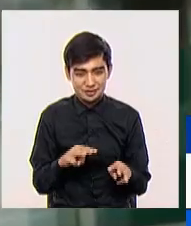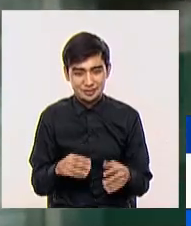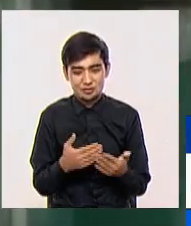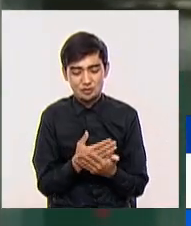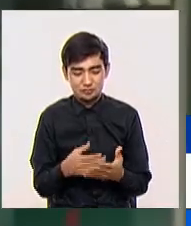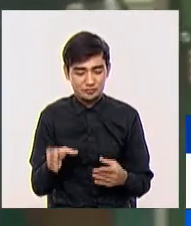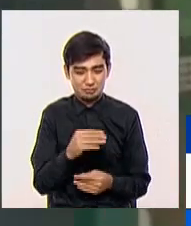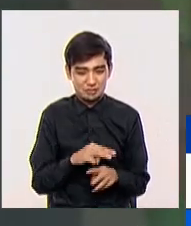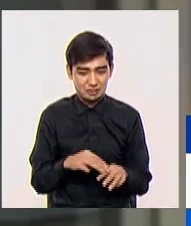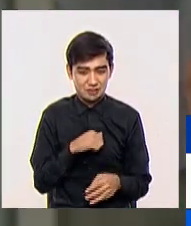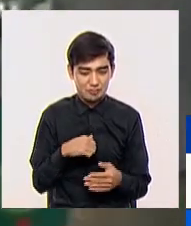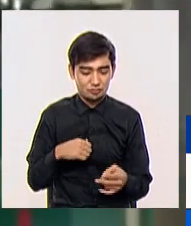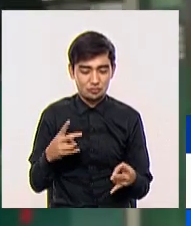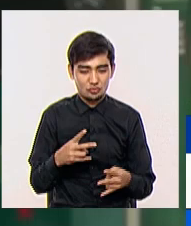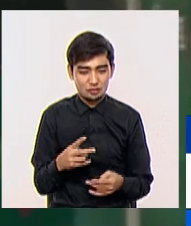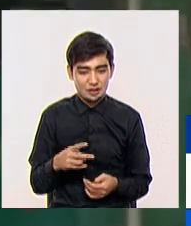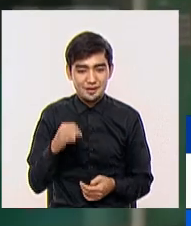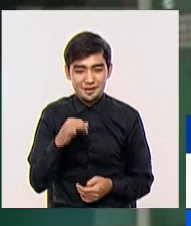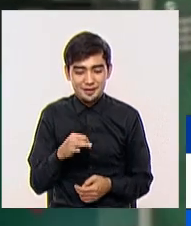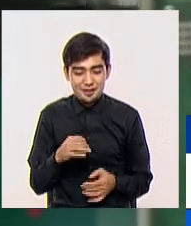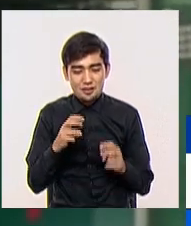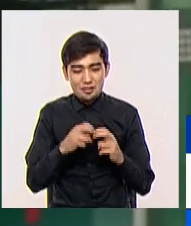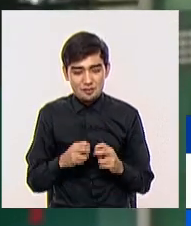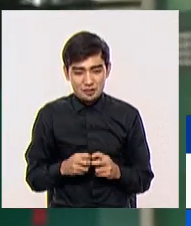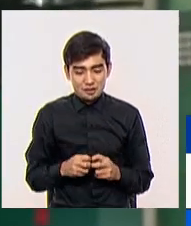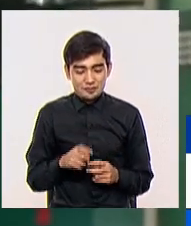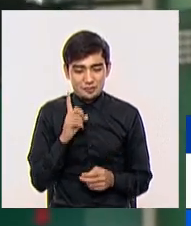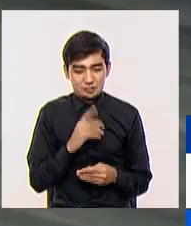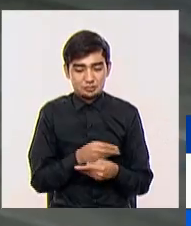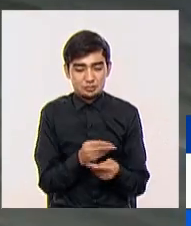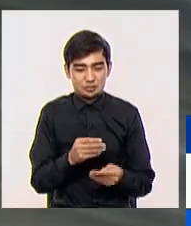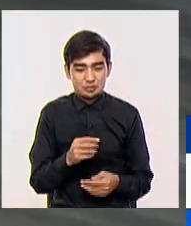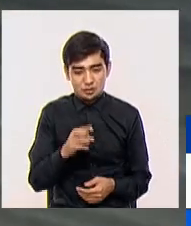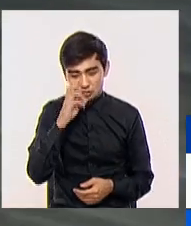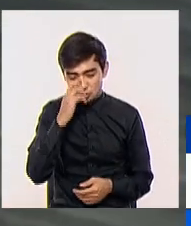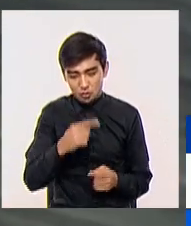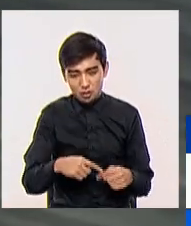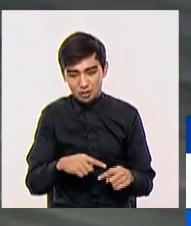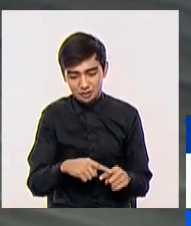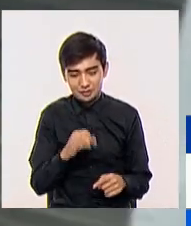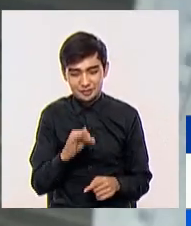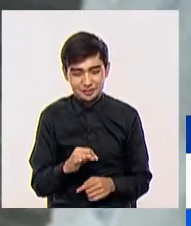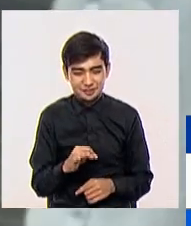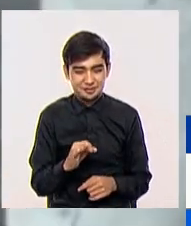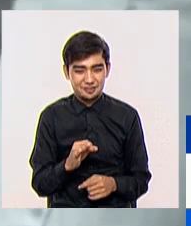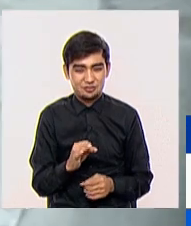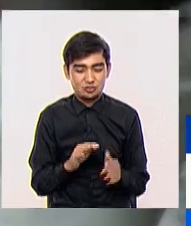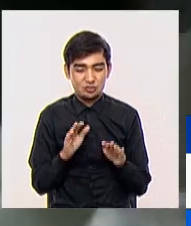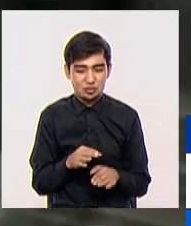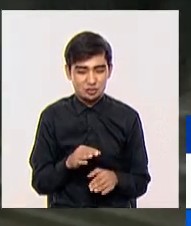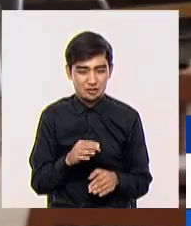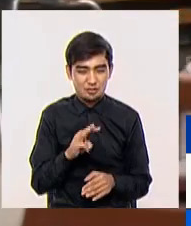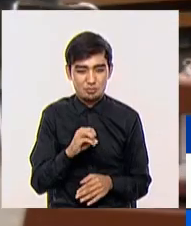информации. Предложенная система проверок пока получила одобрение госорганов, но окончательный алгоритм утвердят только на